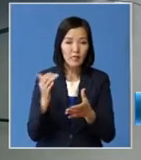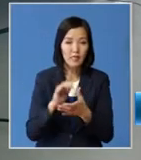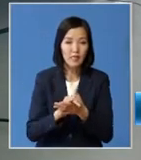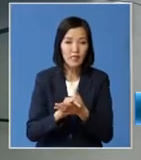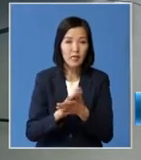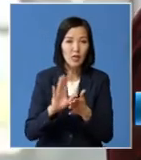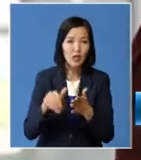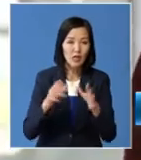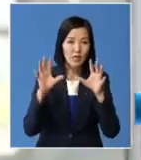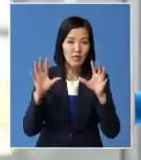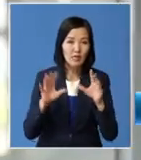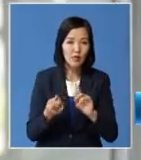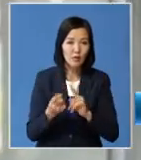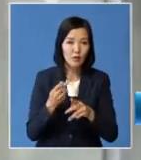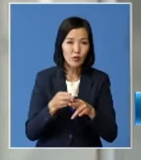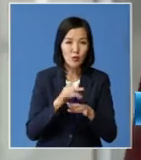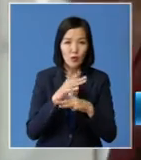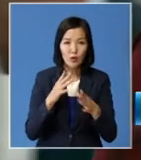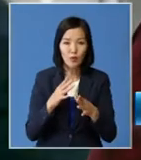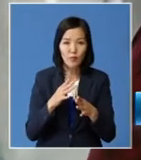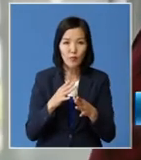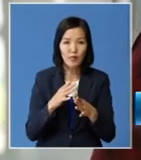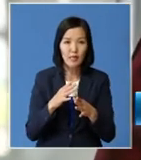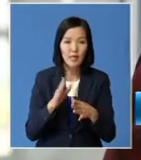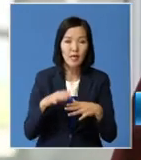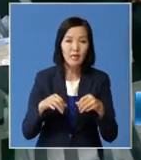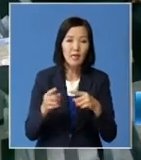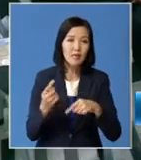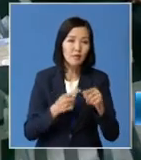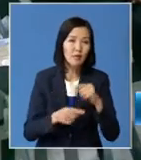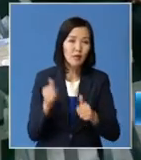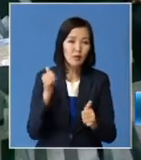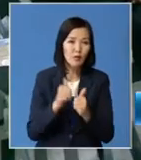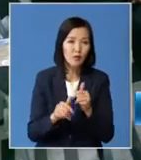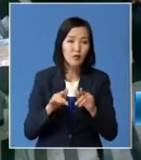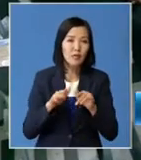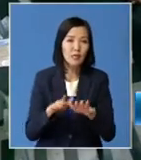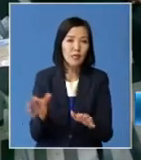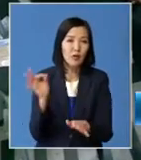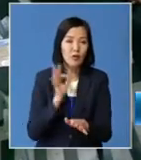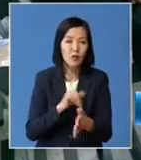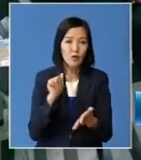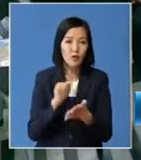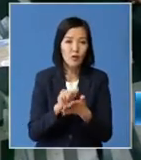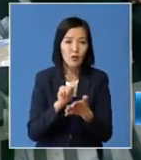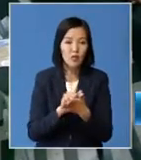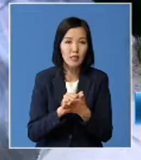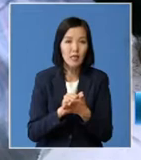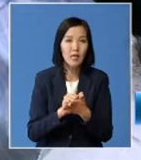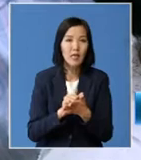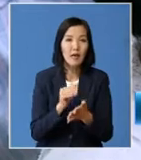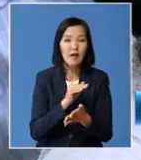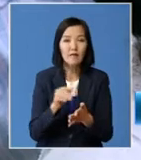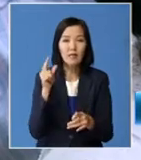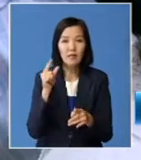салық кодексінде өзгерістер өте көп. Сондықтан білікті сарапшы кәсіпкерлердің күнделікті істеріне қолданылатын құжатты ресми терминмен емес,